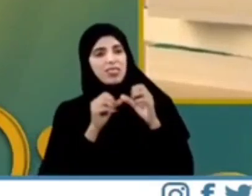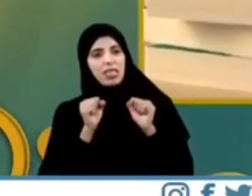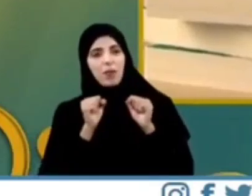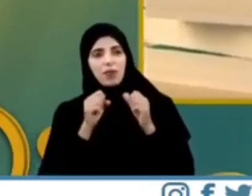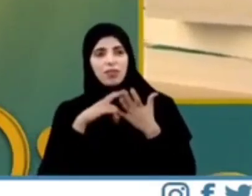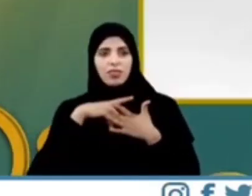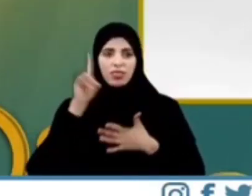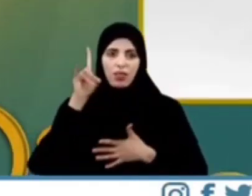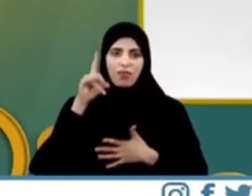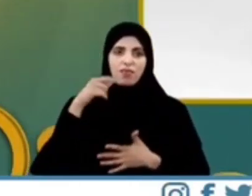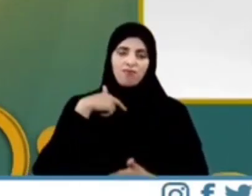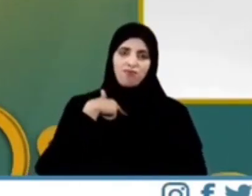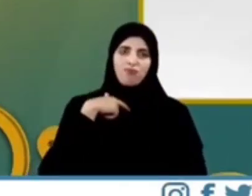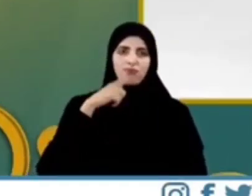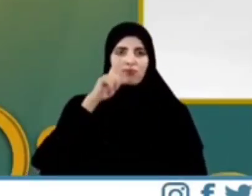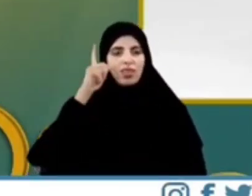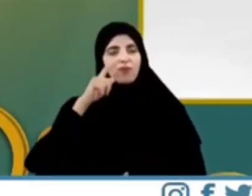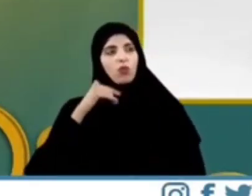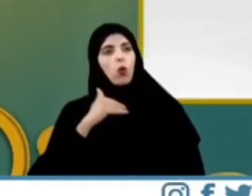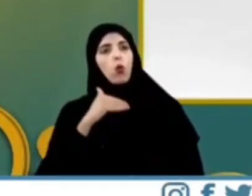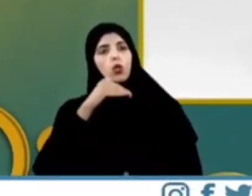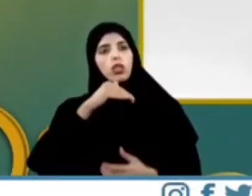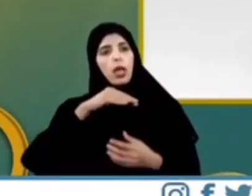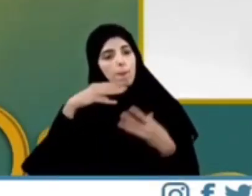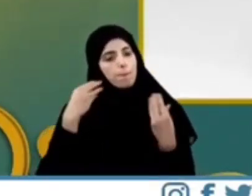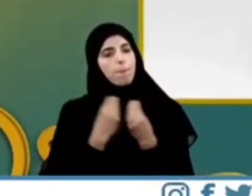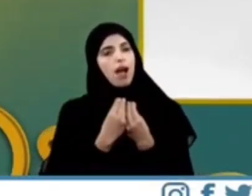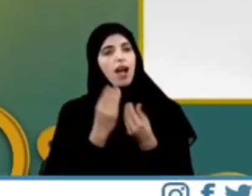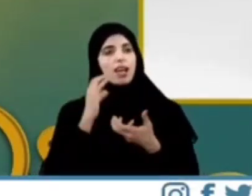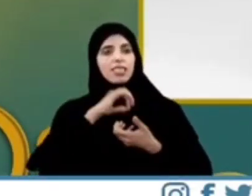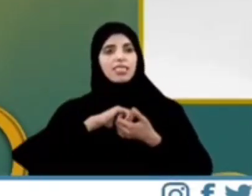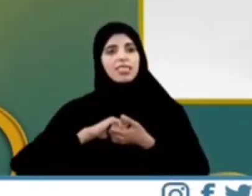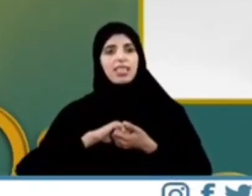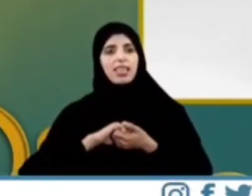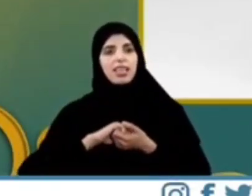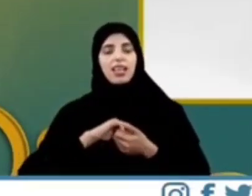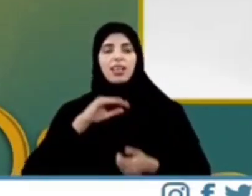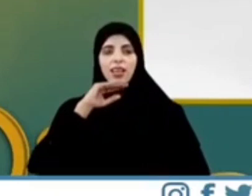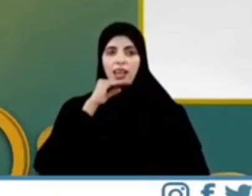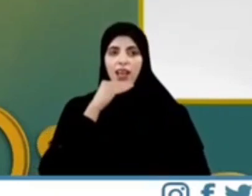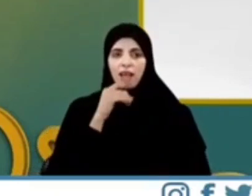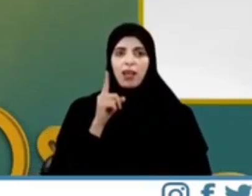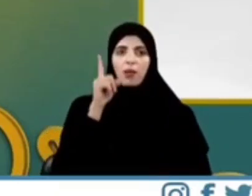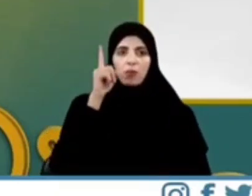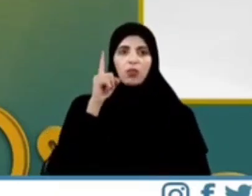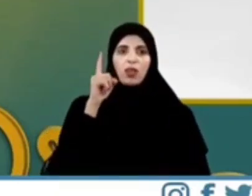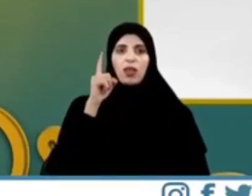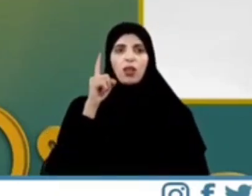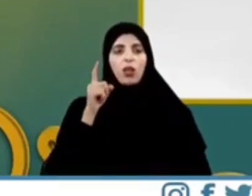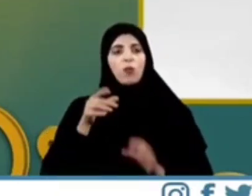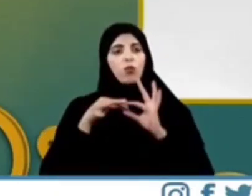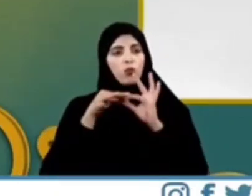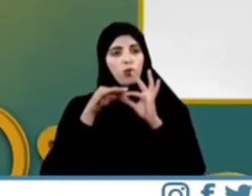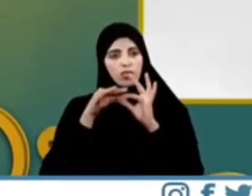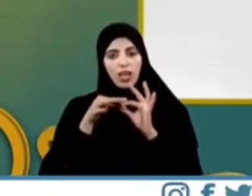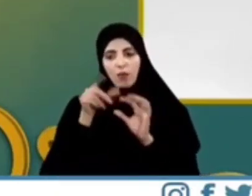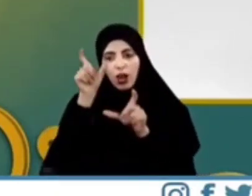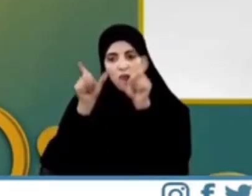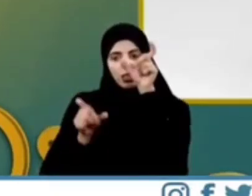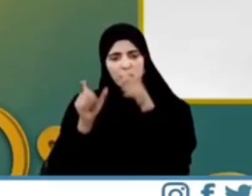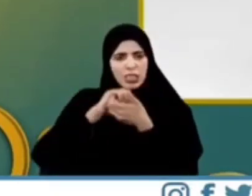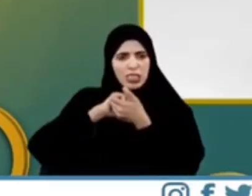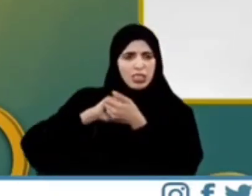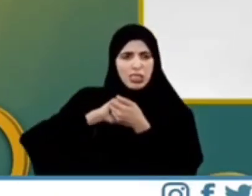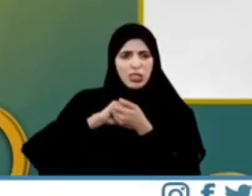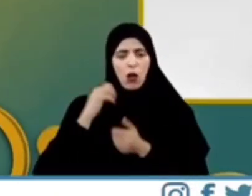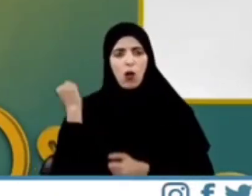واضطريت اني انا اطلع ابدل الخطه وتكون مع الاصحاب. نعم. والحمد لله تواصلت مع الاصحاب المقربين اللي